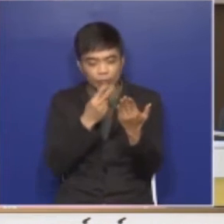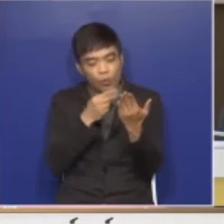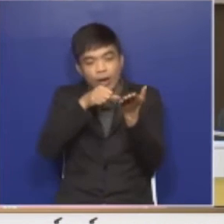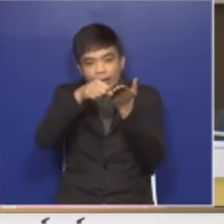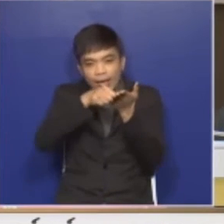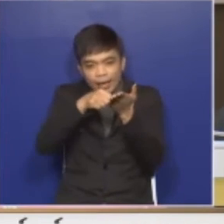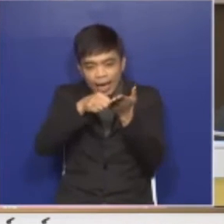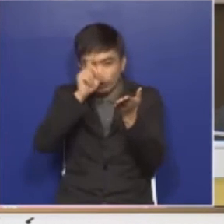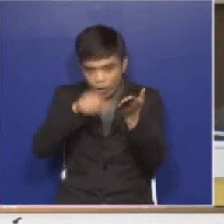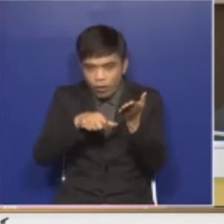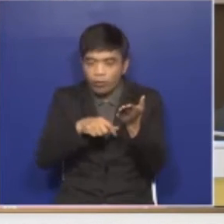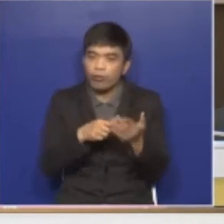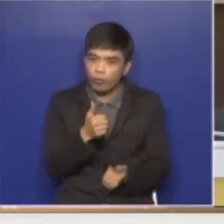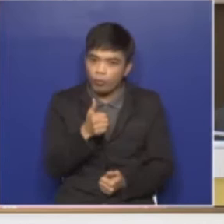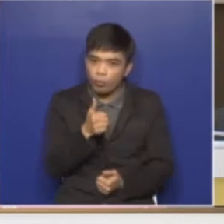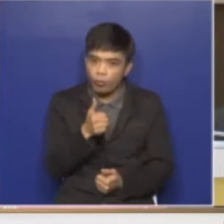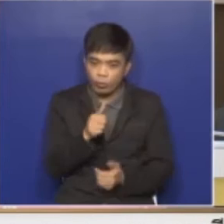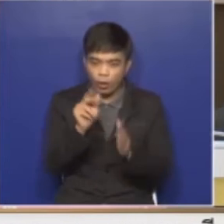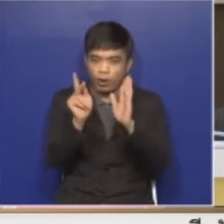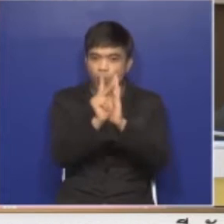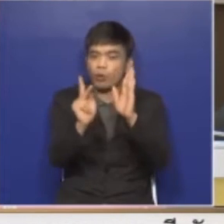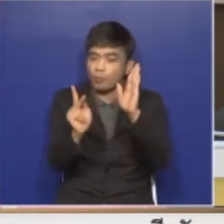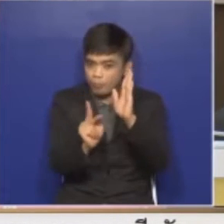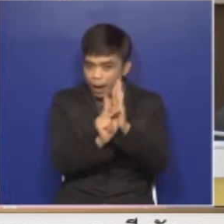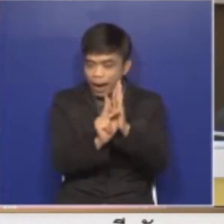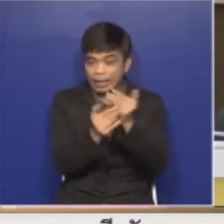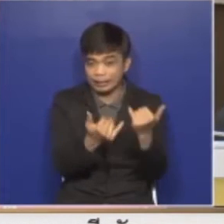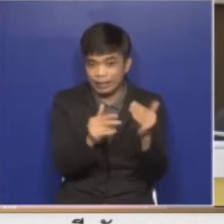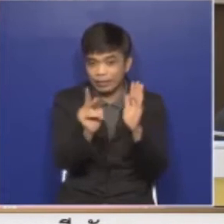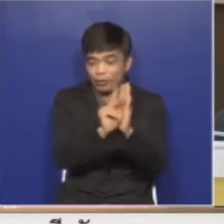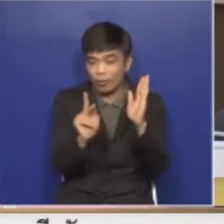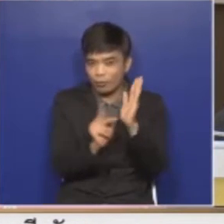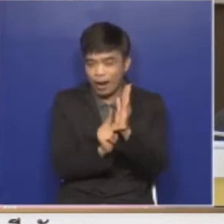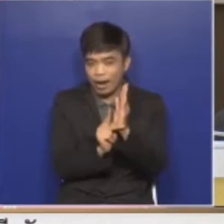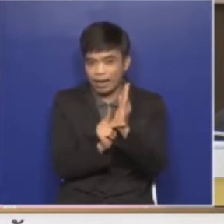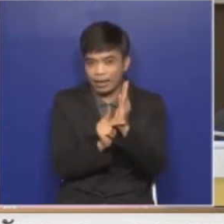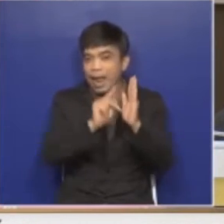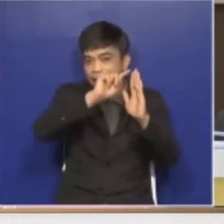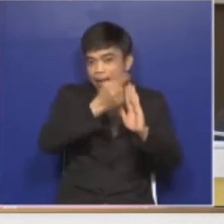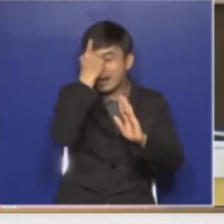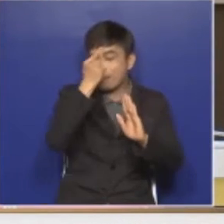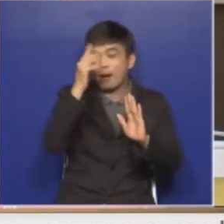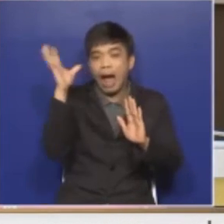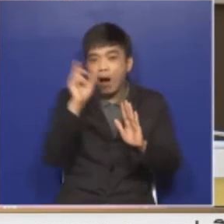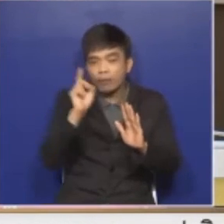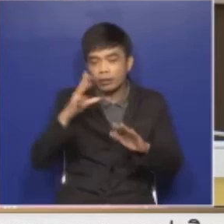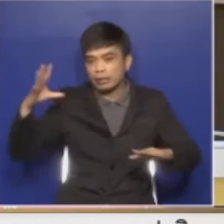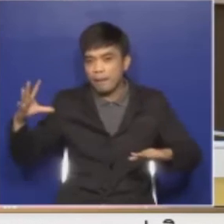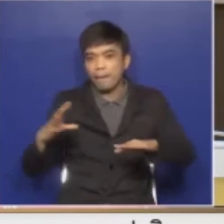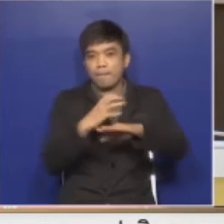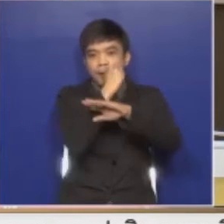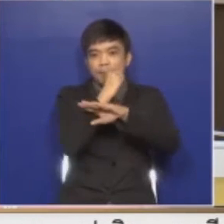แก้ไขเพราะเนื่องจากว่ากฎหมายฉบับนี้นะครับมันออกมาเมื่อสมัยยึดอำนาจครับและ